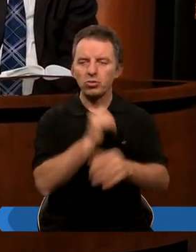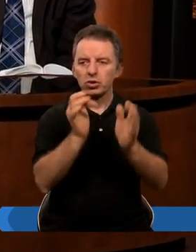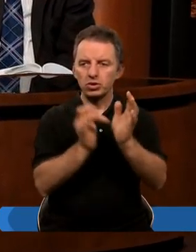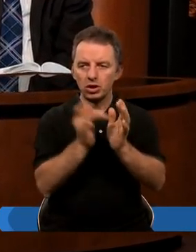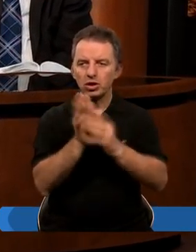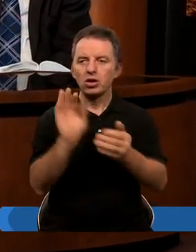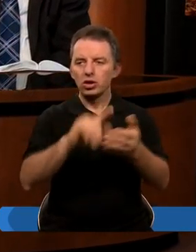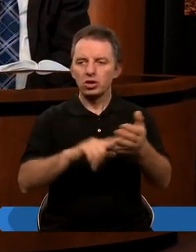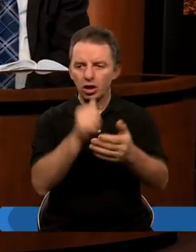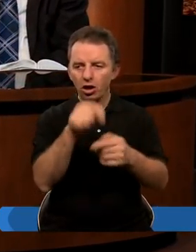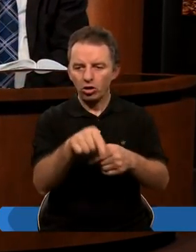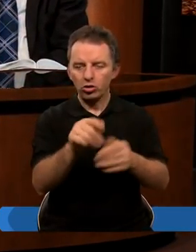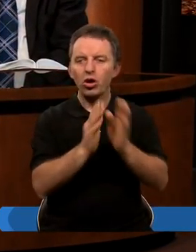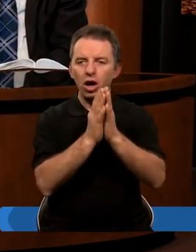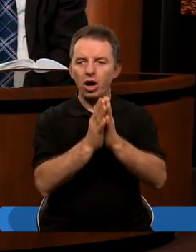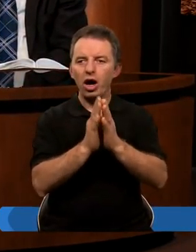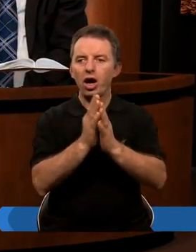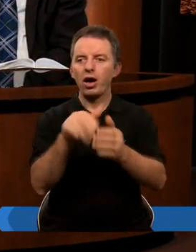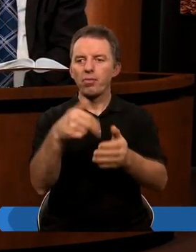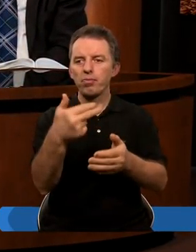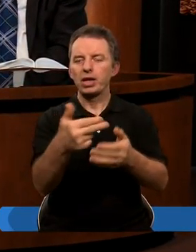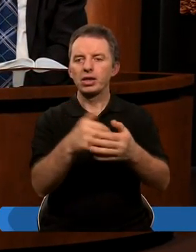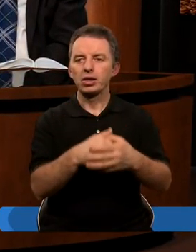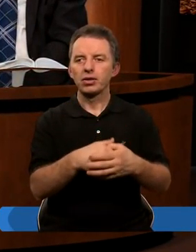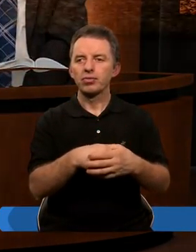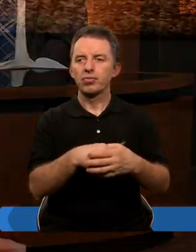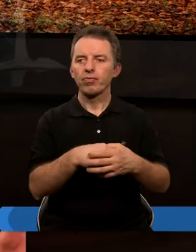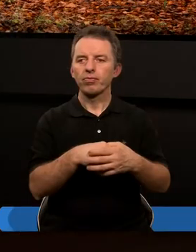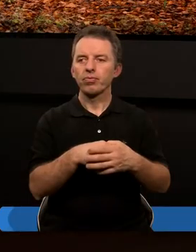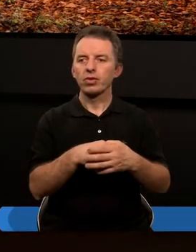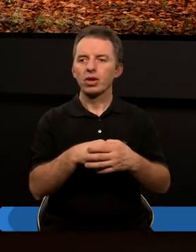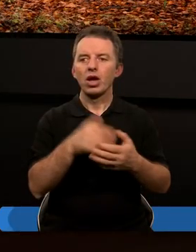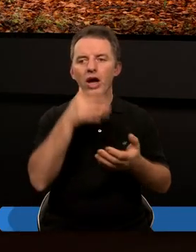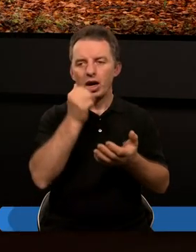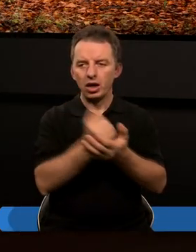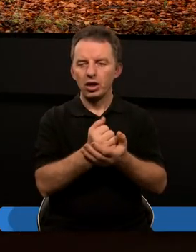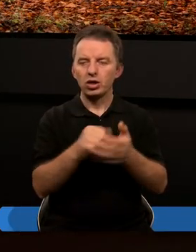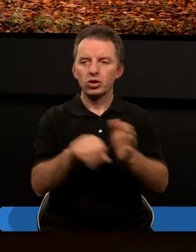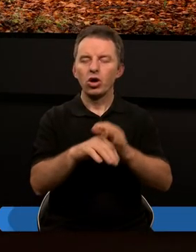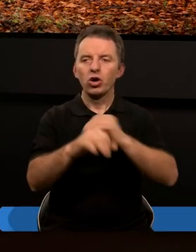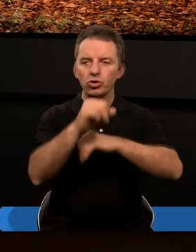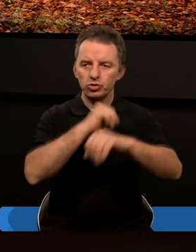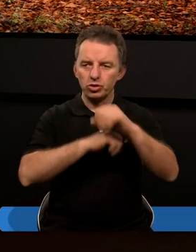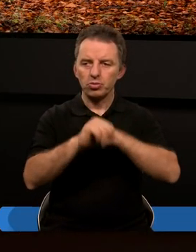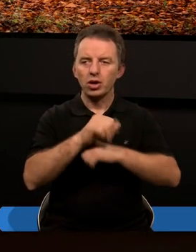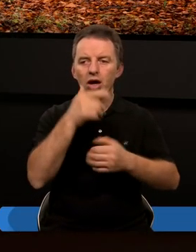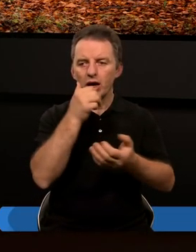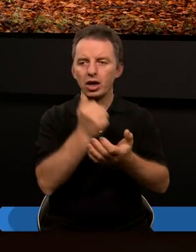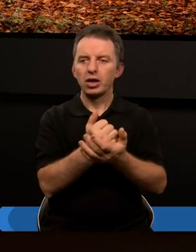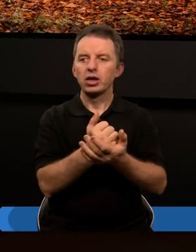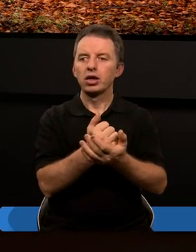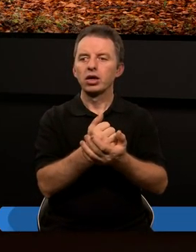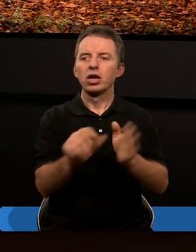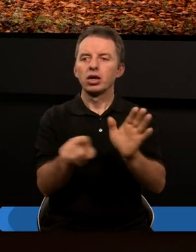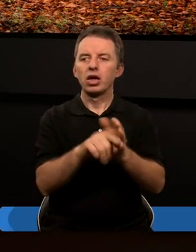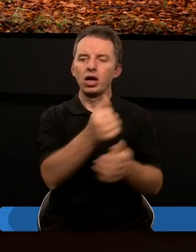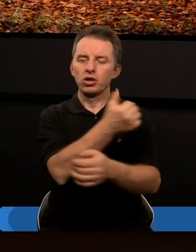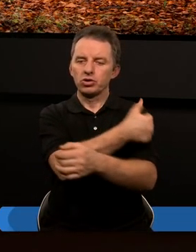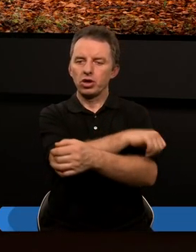Jezusa jeszcze raz proszę o to. Amen. Amen. List do Rzymian to list dla